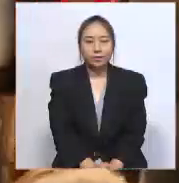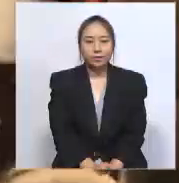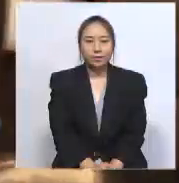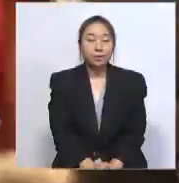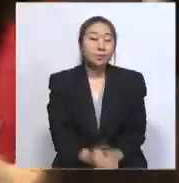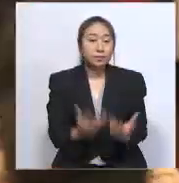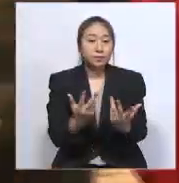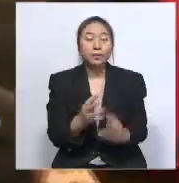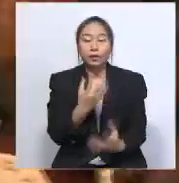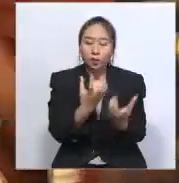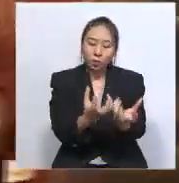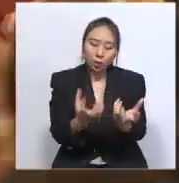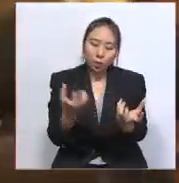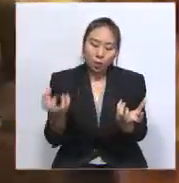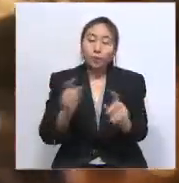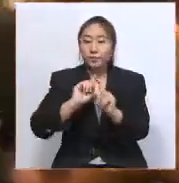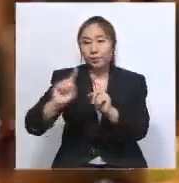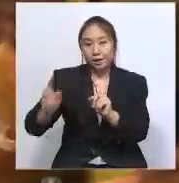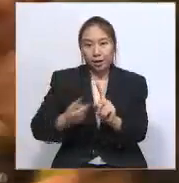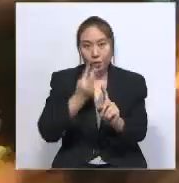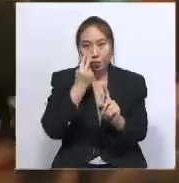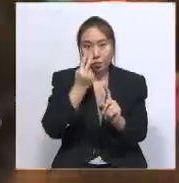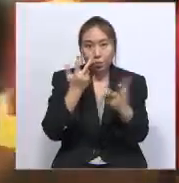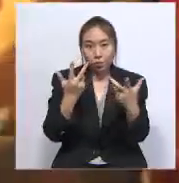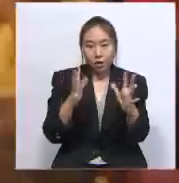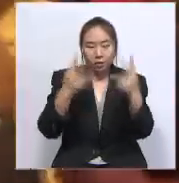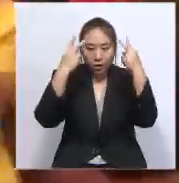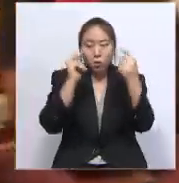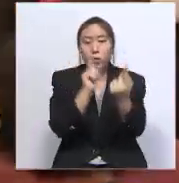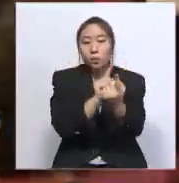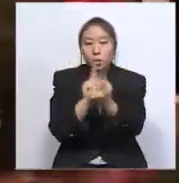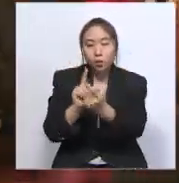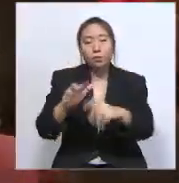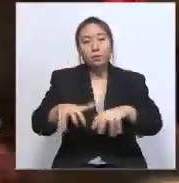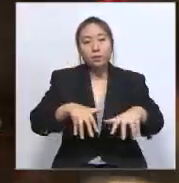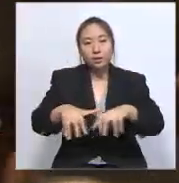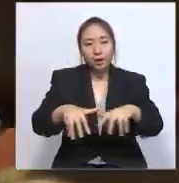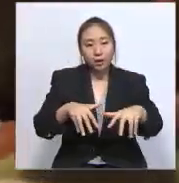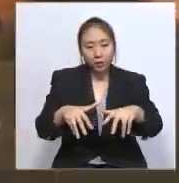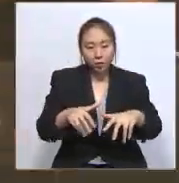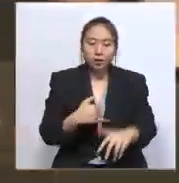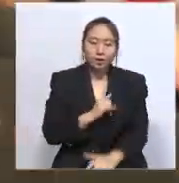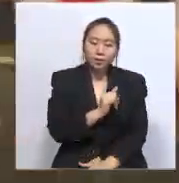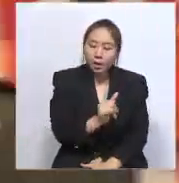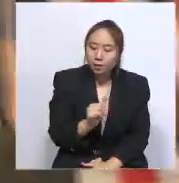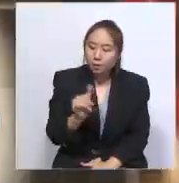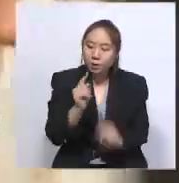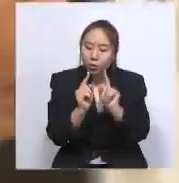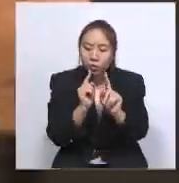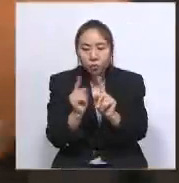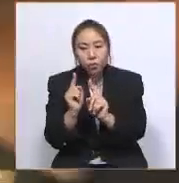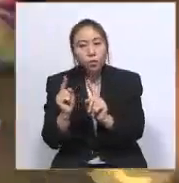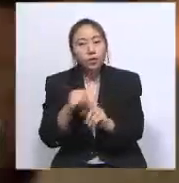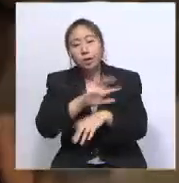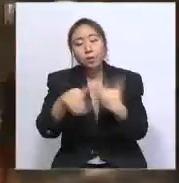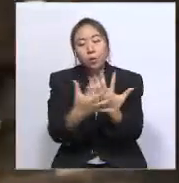และหลังจากที่เยี่ยมชมสินค้าต่างๆนะคะท่านนายกรัฐมนตรีก็ได้พบปะกับประชาชนในพื้นที่เรียกว่าเดินทักทายนะคะเพราะว่าทุกคนที่เดินทาง